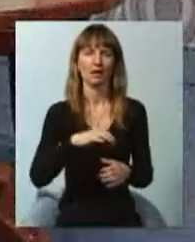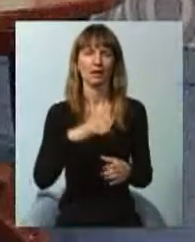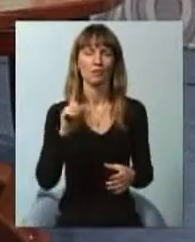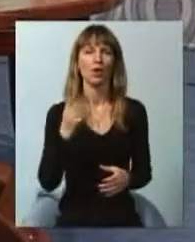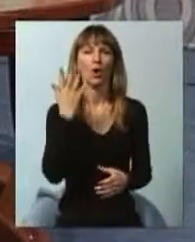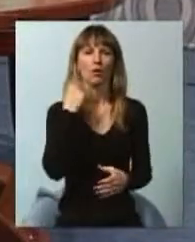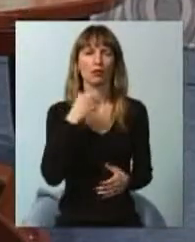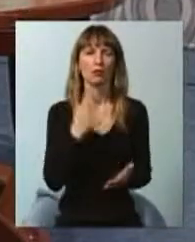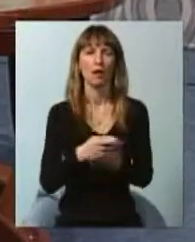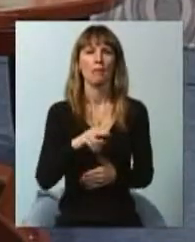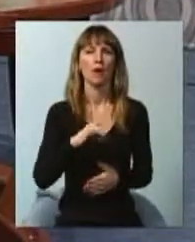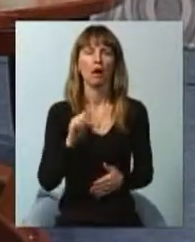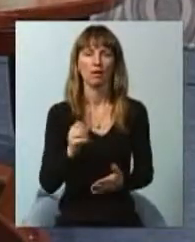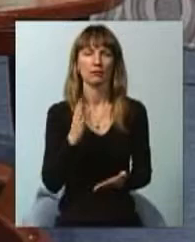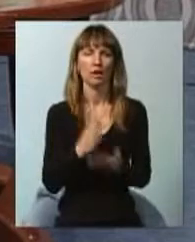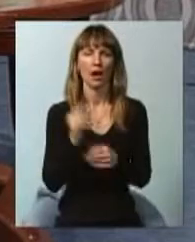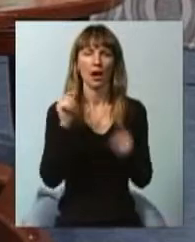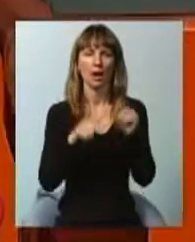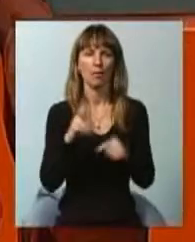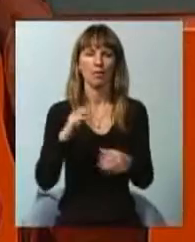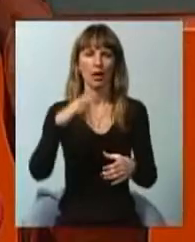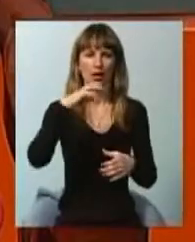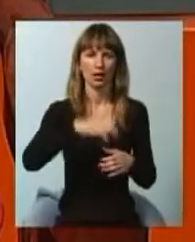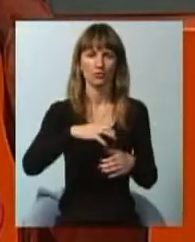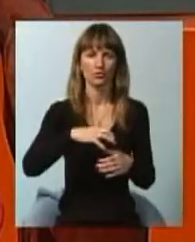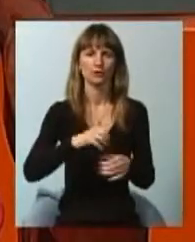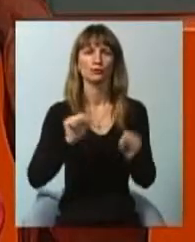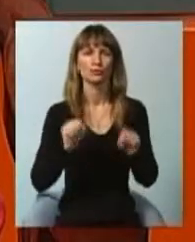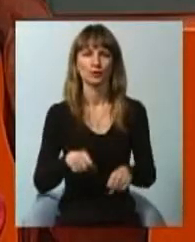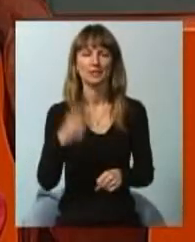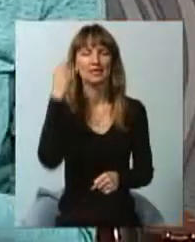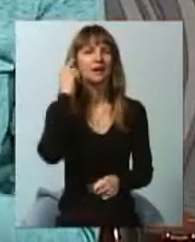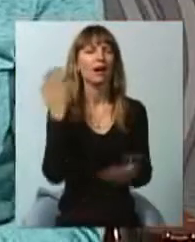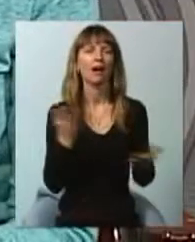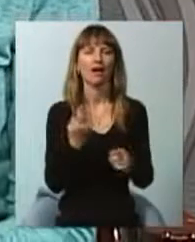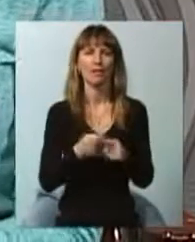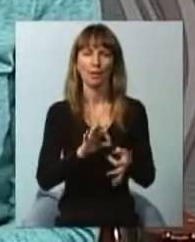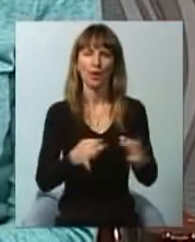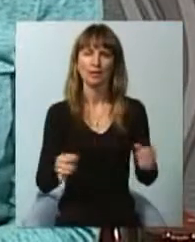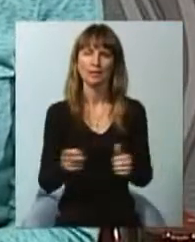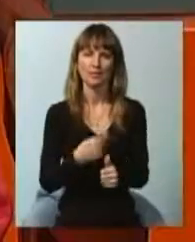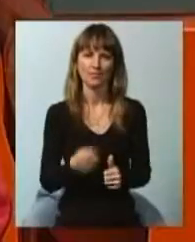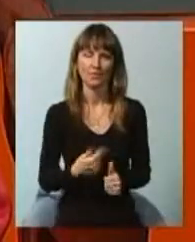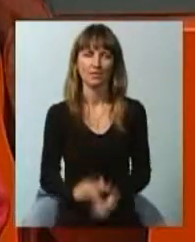коли випаровується вода, утворюються крапельки на цій кришці? Можливо, ти знаєш, як цей процес називається?